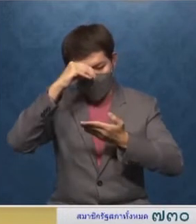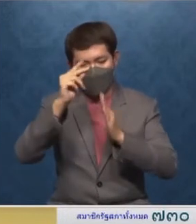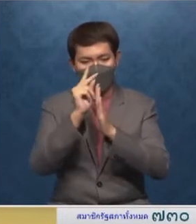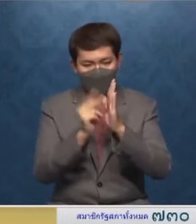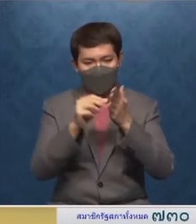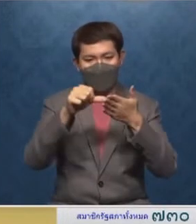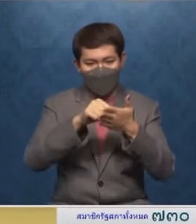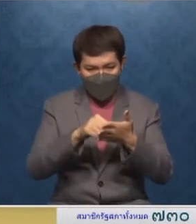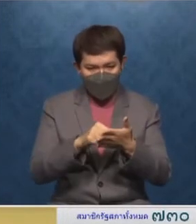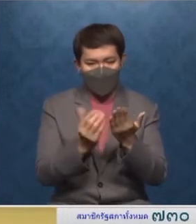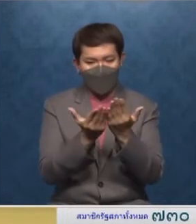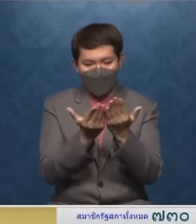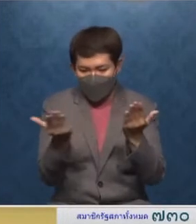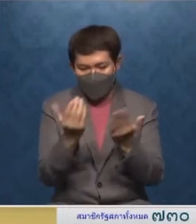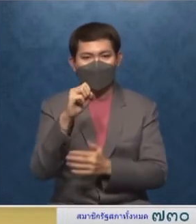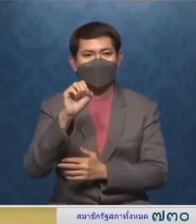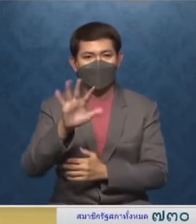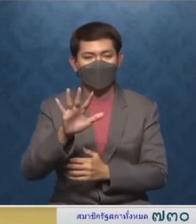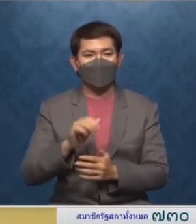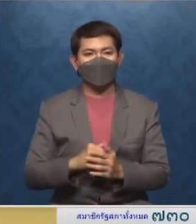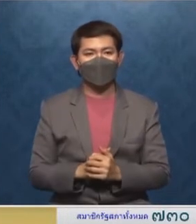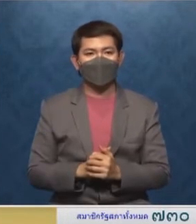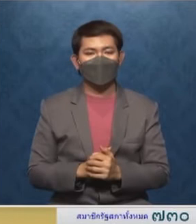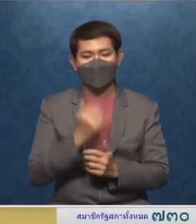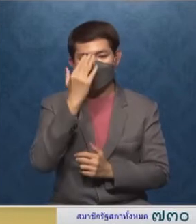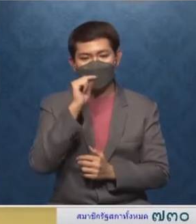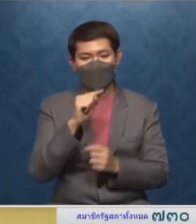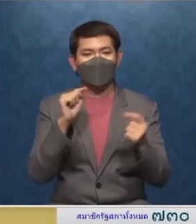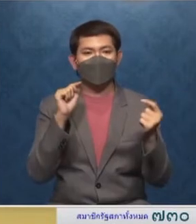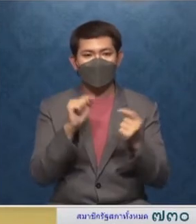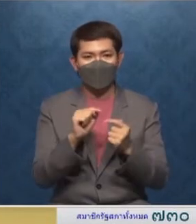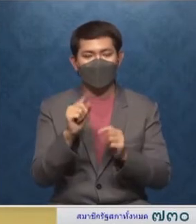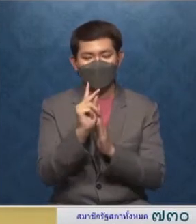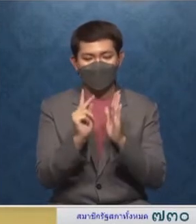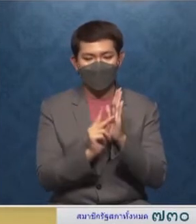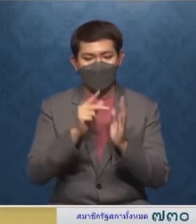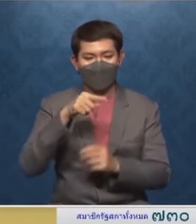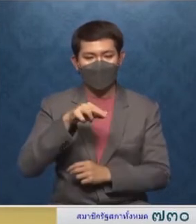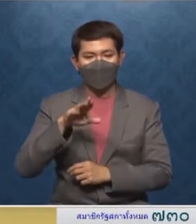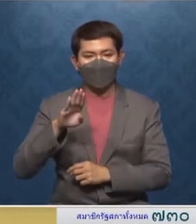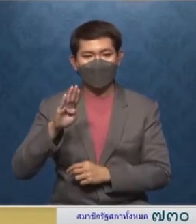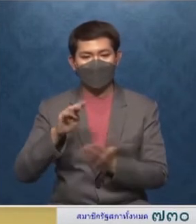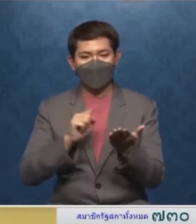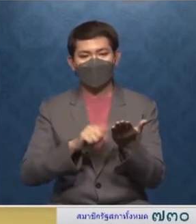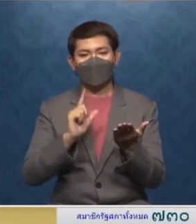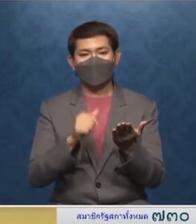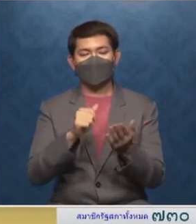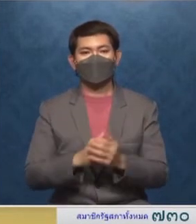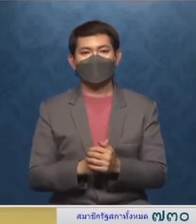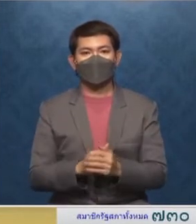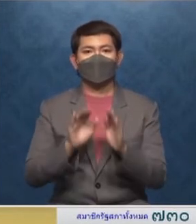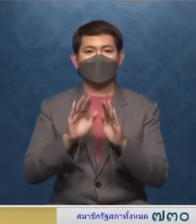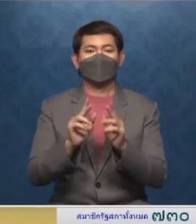ที่เกี่ยวข้องอีก15ฉบับด้วยกันนะครับเพื่อที่ให้สอดคล้องกับพรบ.แม่บทนี้นะครับนี่ก็ฝ